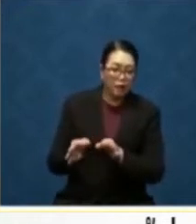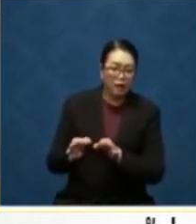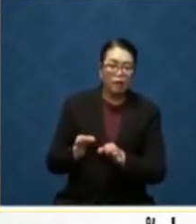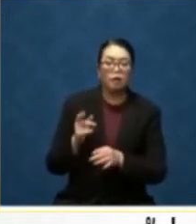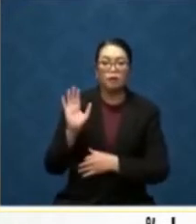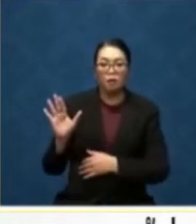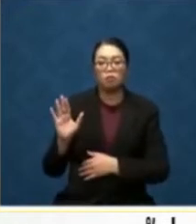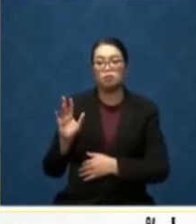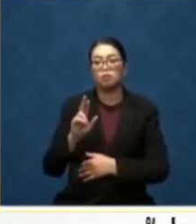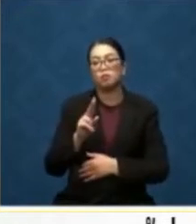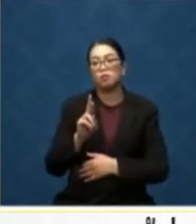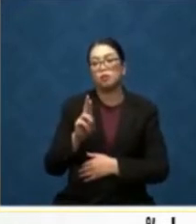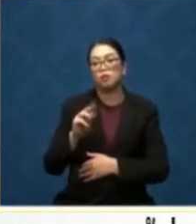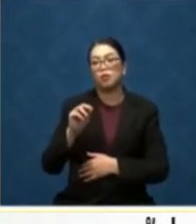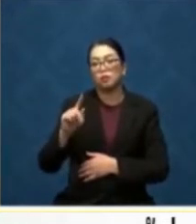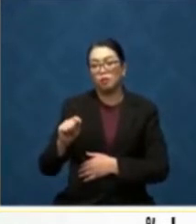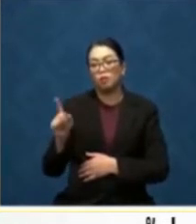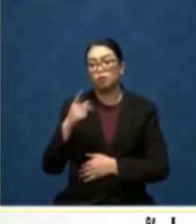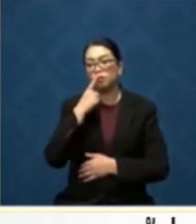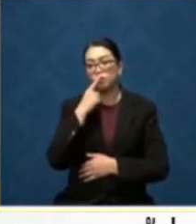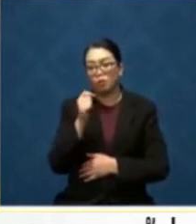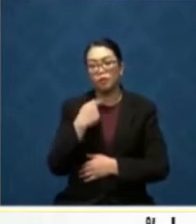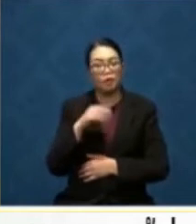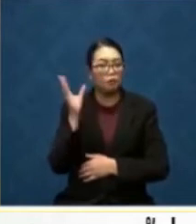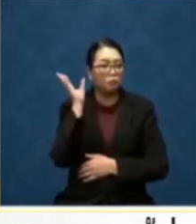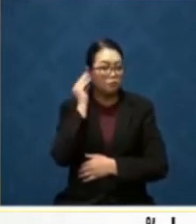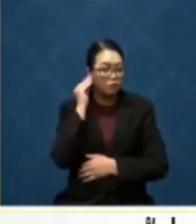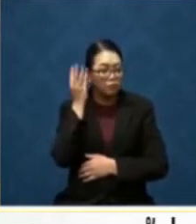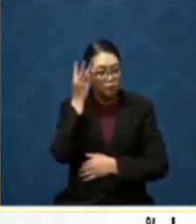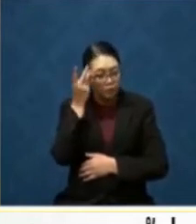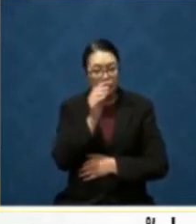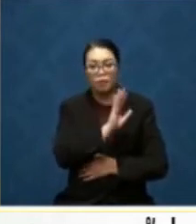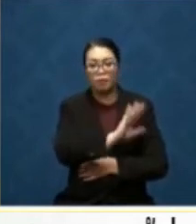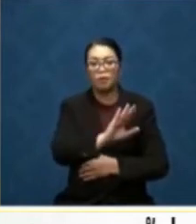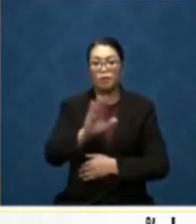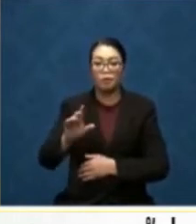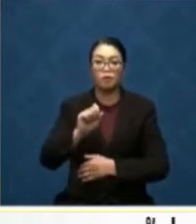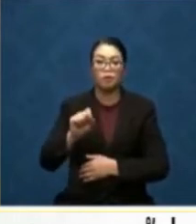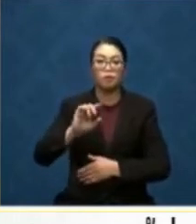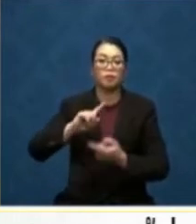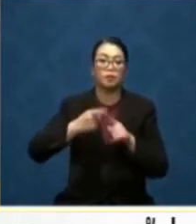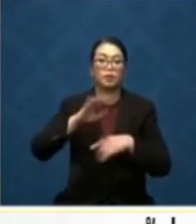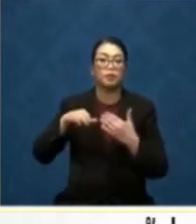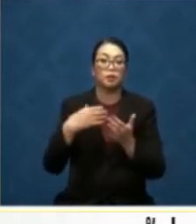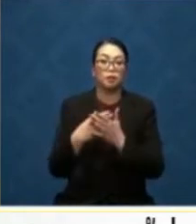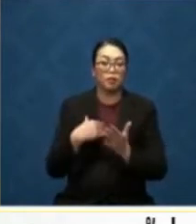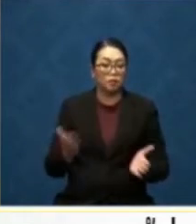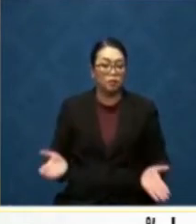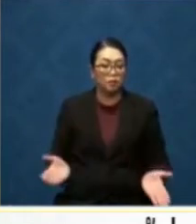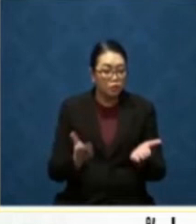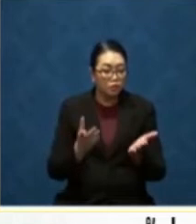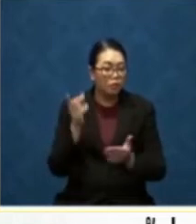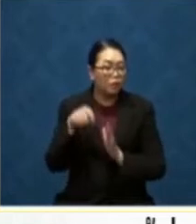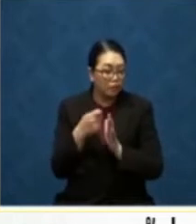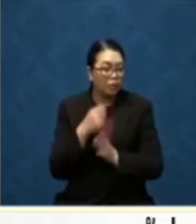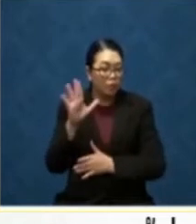บชอแจงรางกฎหมายฉบับนี้น่าจะเป็ขณะรฐมนตรีแตผมอยากจะได้รับฟังคามคดเห็นจากเพื่สมาชิกที่